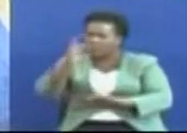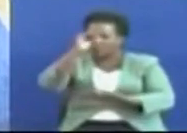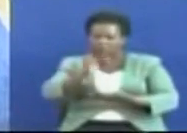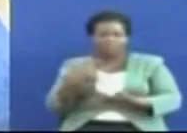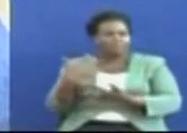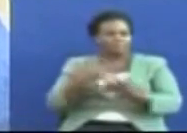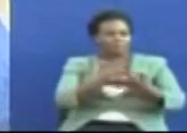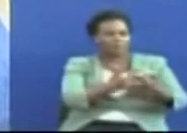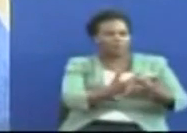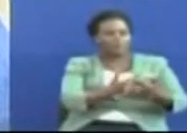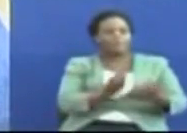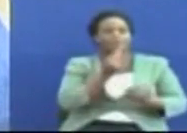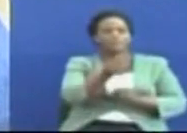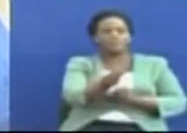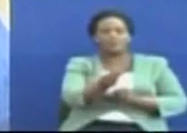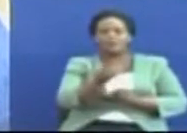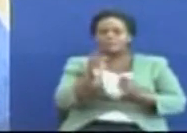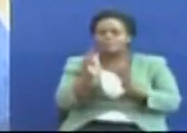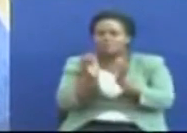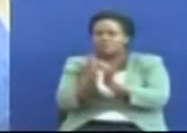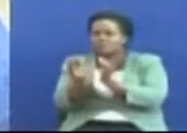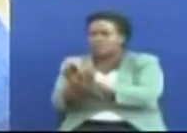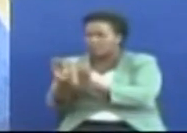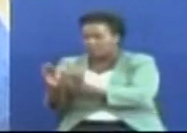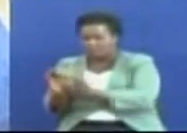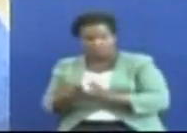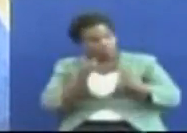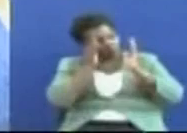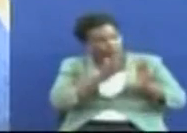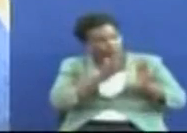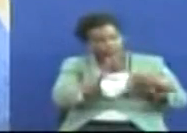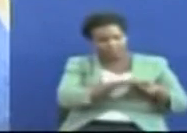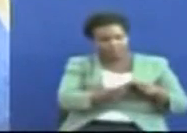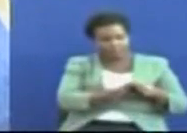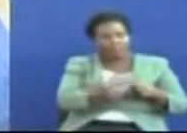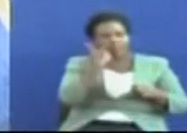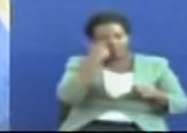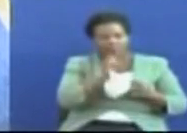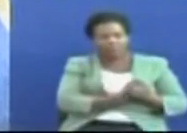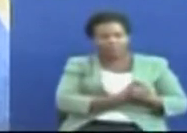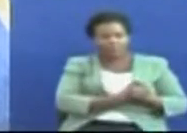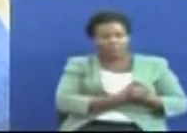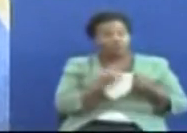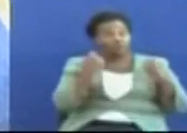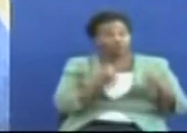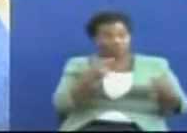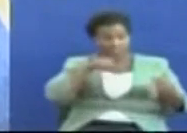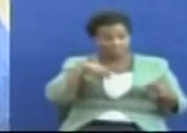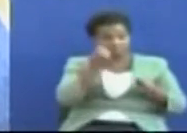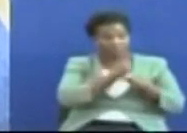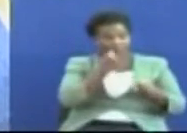kuwa zanika na madhani meshi mwy Iko ha ya jiti hizi zany tuwa tunala